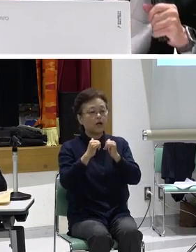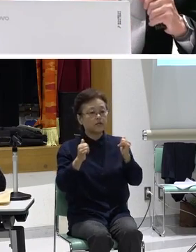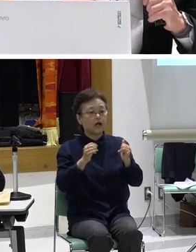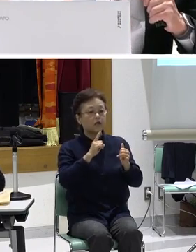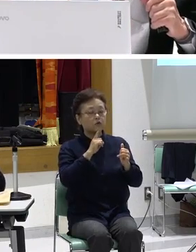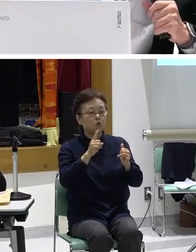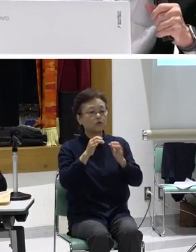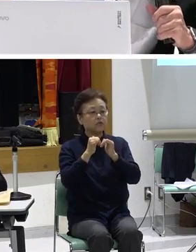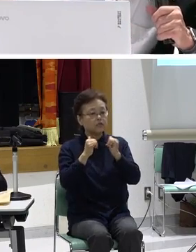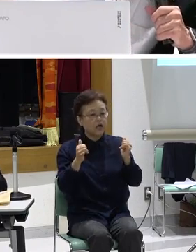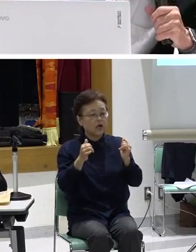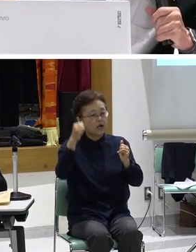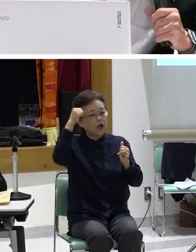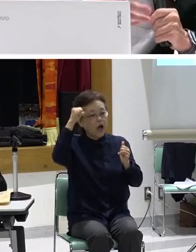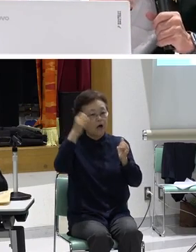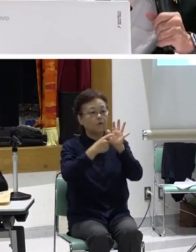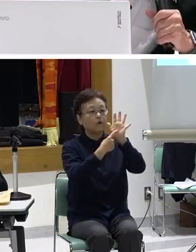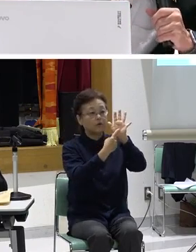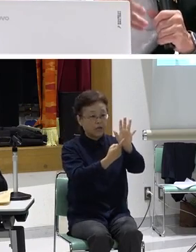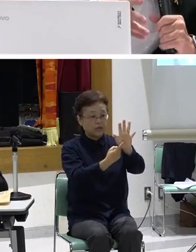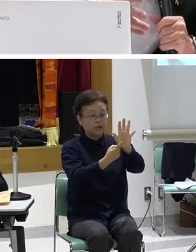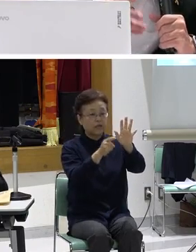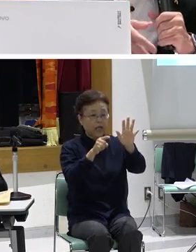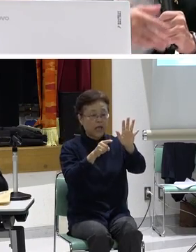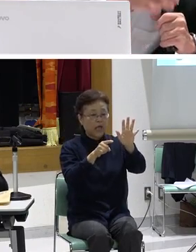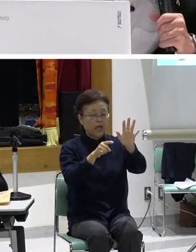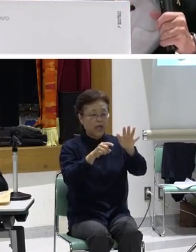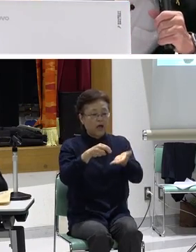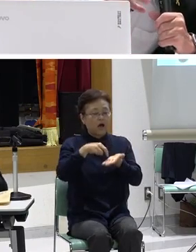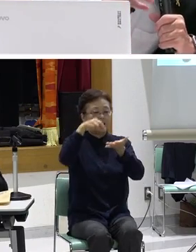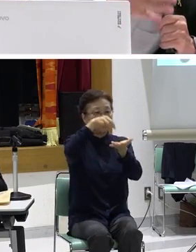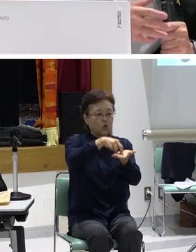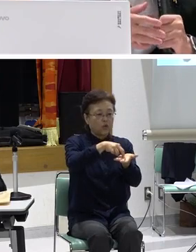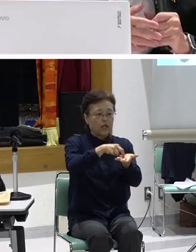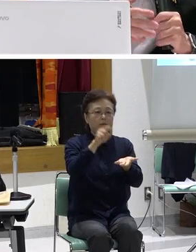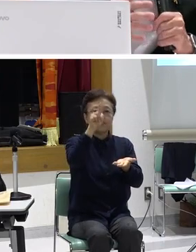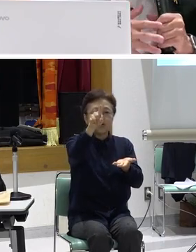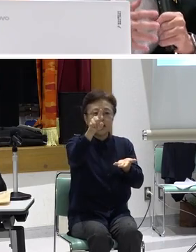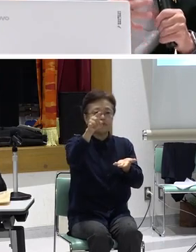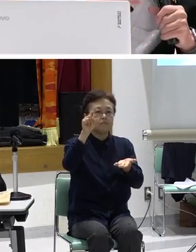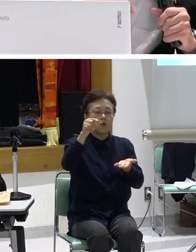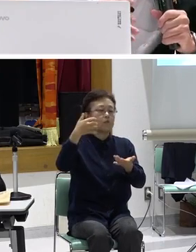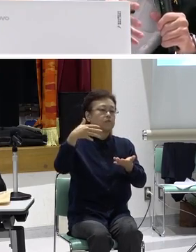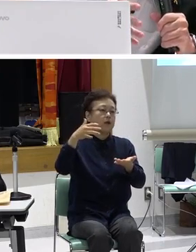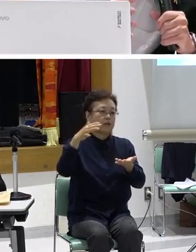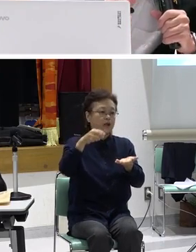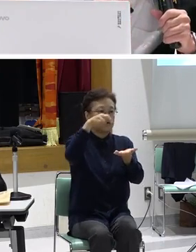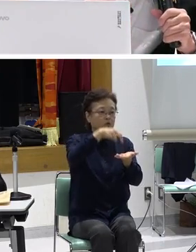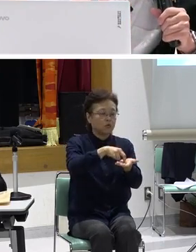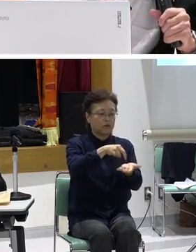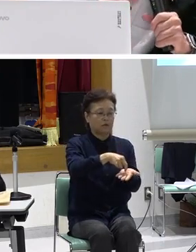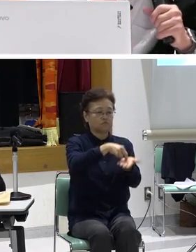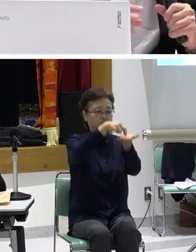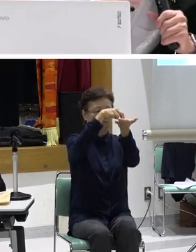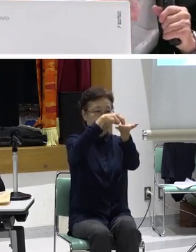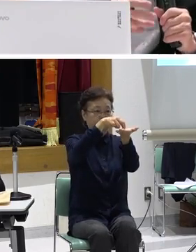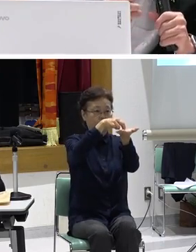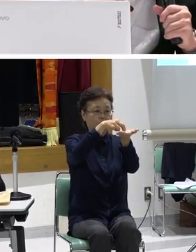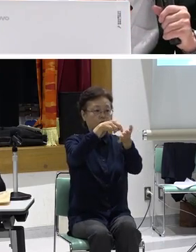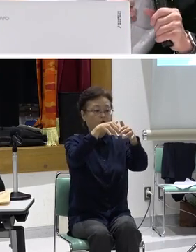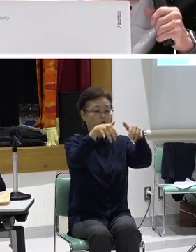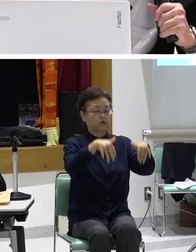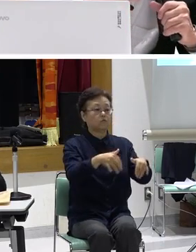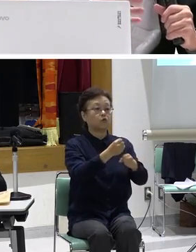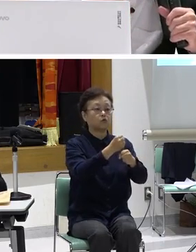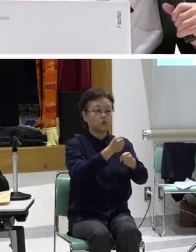で、中でいちいちボタンを押さなくても必ず別の階に行くという仕組みを作ったけども、それにもう慣れてき